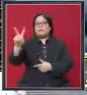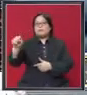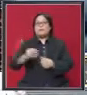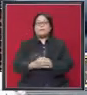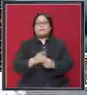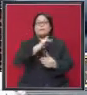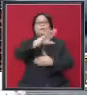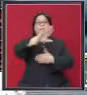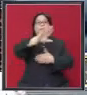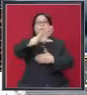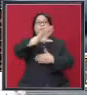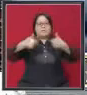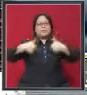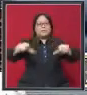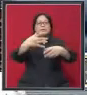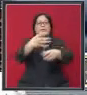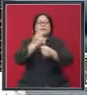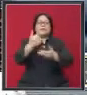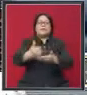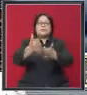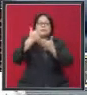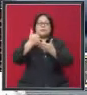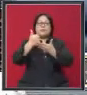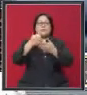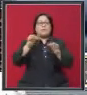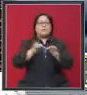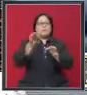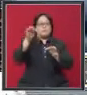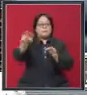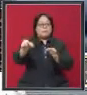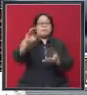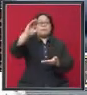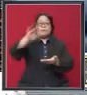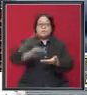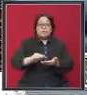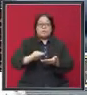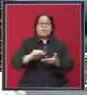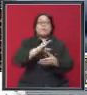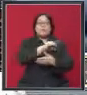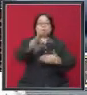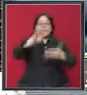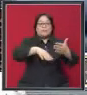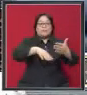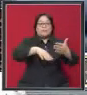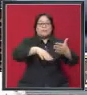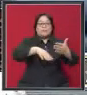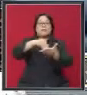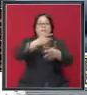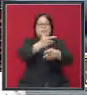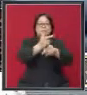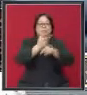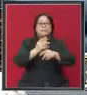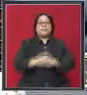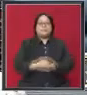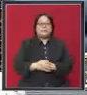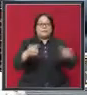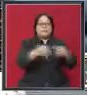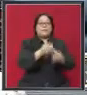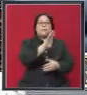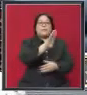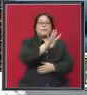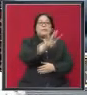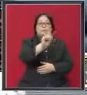T20. Semuanya layak mendapat bantuan dalam bentuk penangguhan, pengurangan dan perjadualan semula pinjaman.